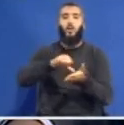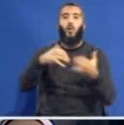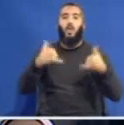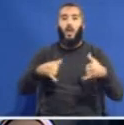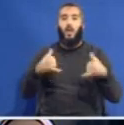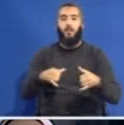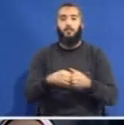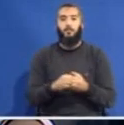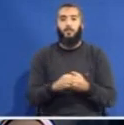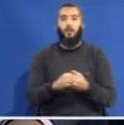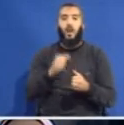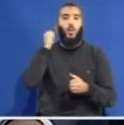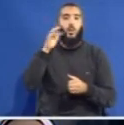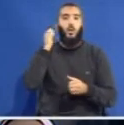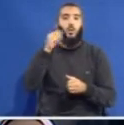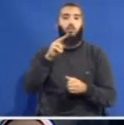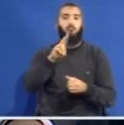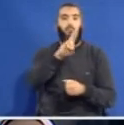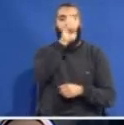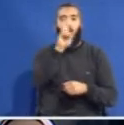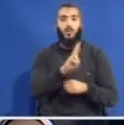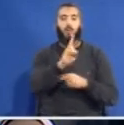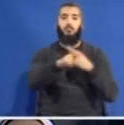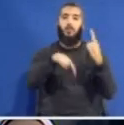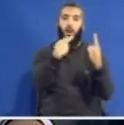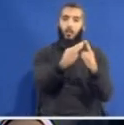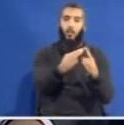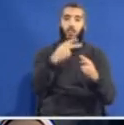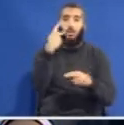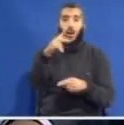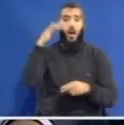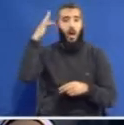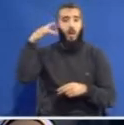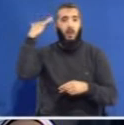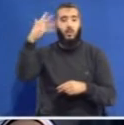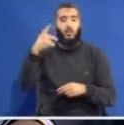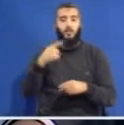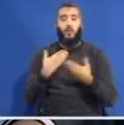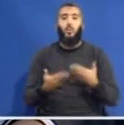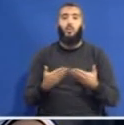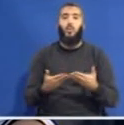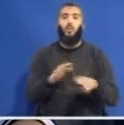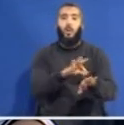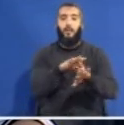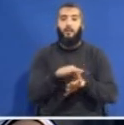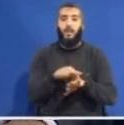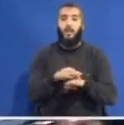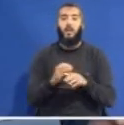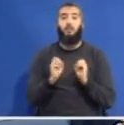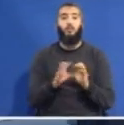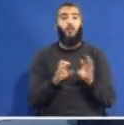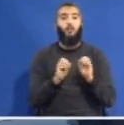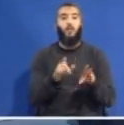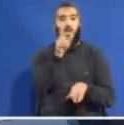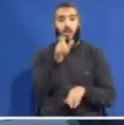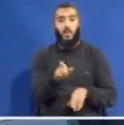سألوا برنامجكم اليومي يجيب عن أسئلتكم الدينية وانشغالاتكم الفقهية. معلمنا بإذن الله في هذه الأمسية